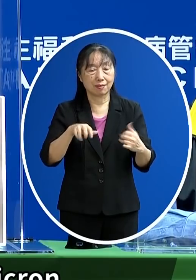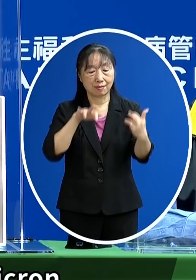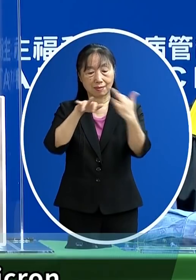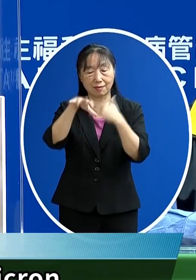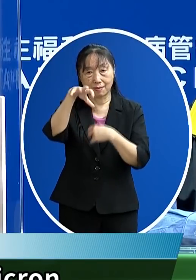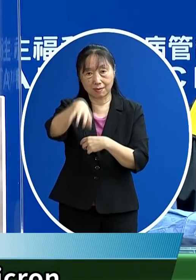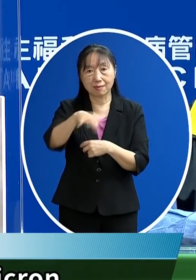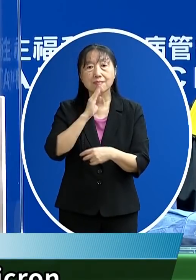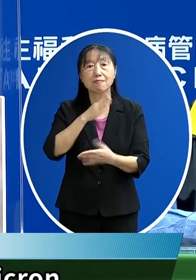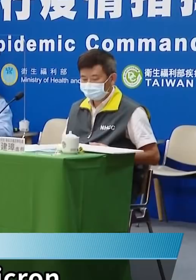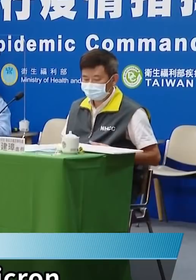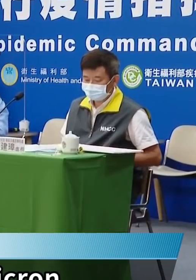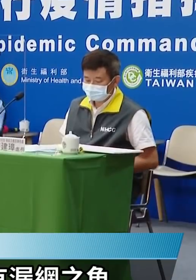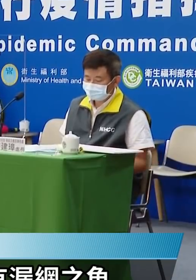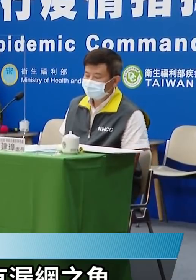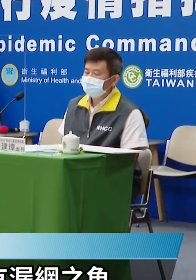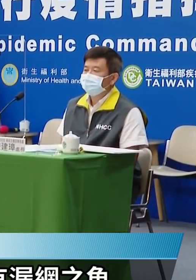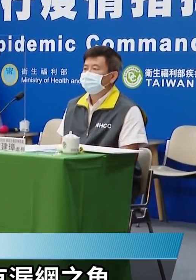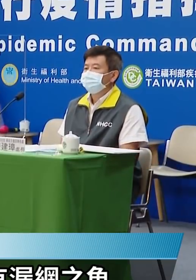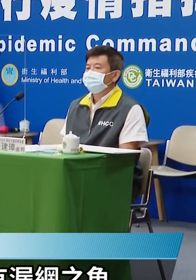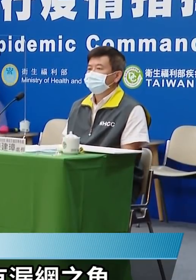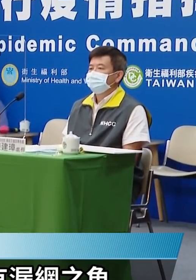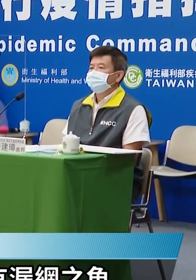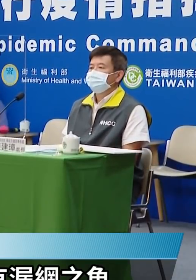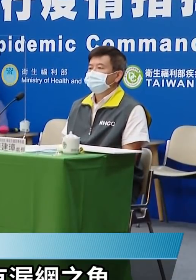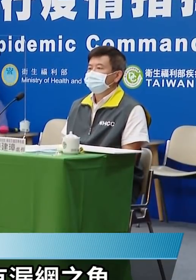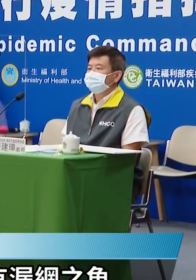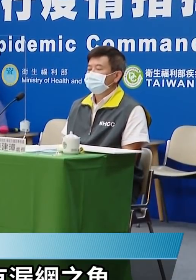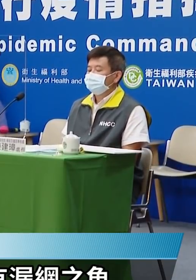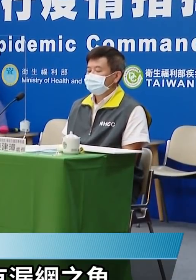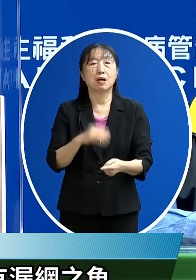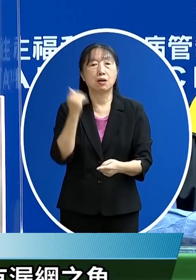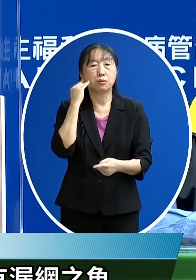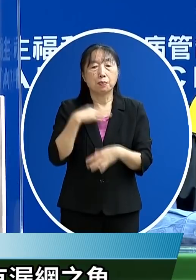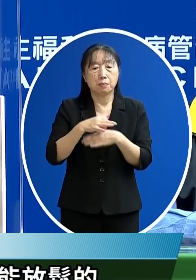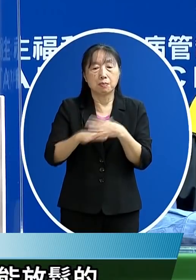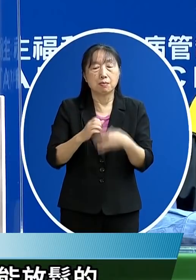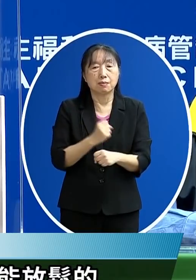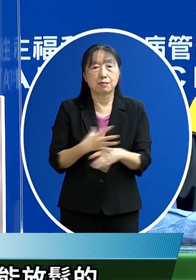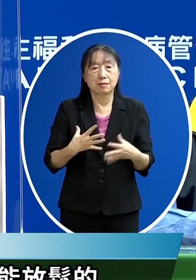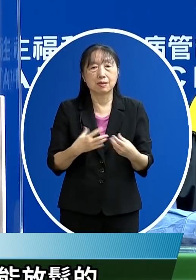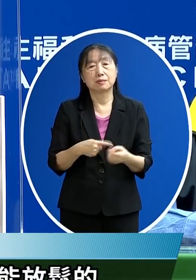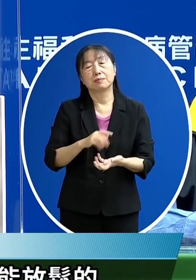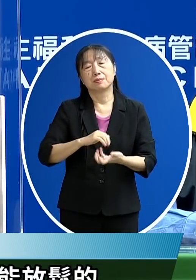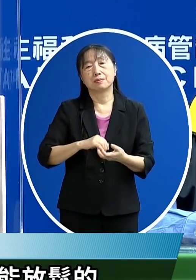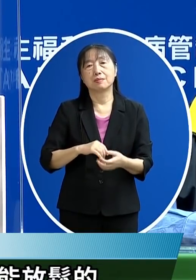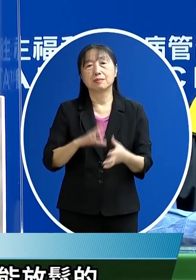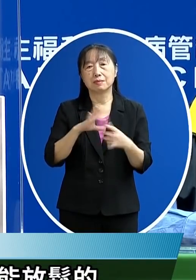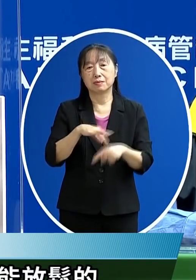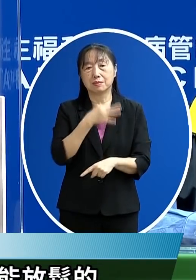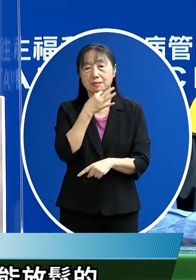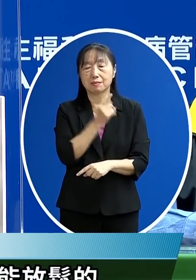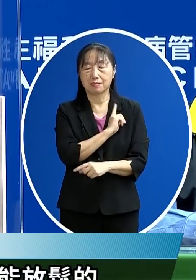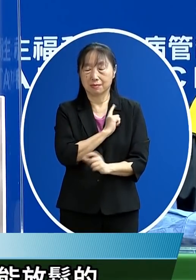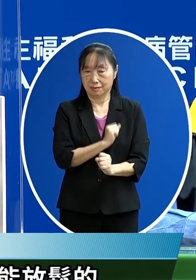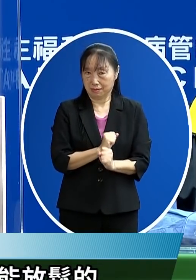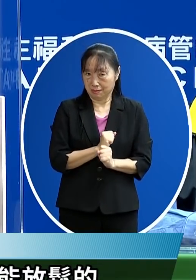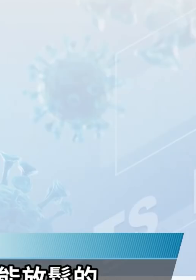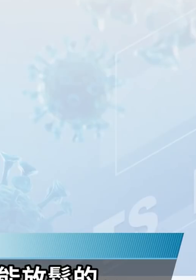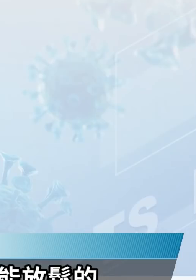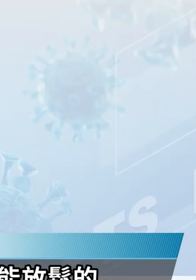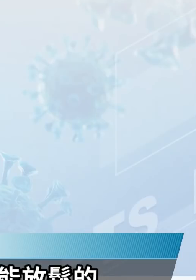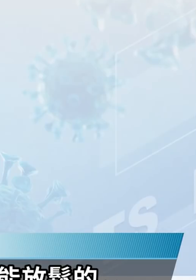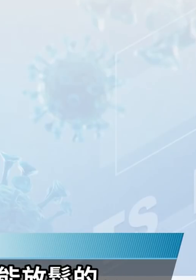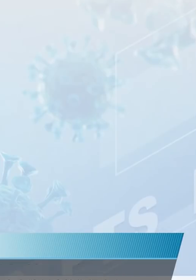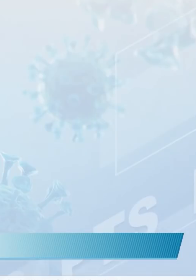我们拦阻了 Omicron， 它一定会到台湾，也有可能有漏网之鱼。所以这样的一个警戒是不能放松